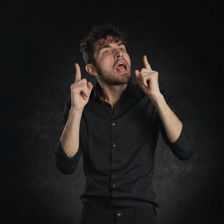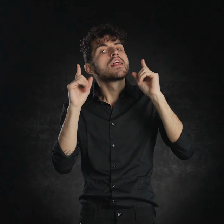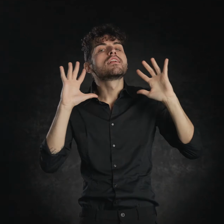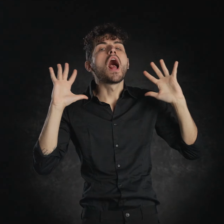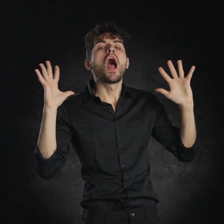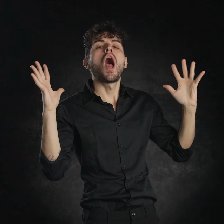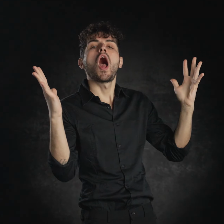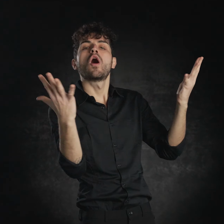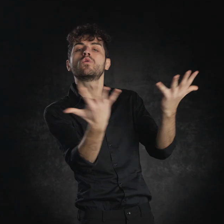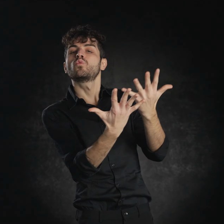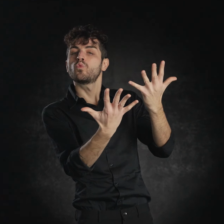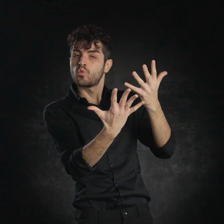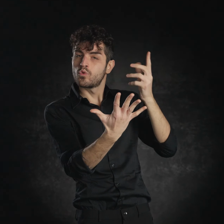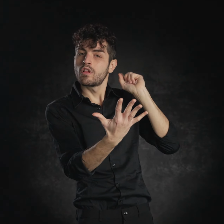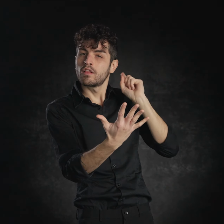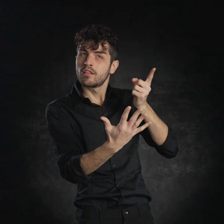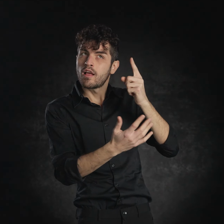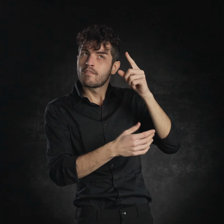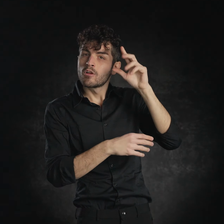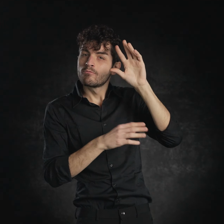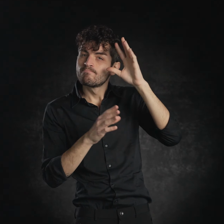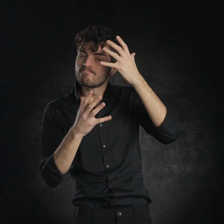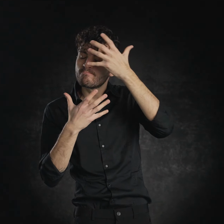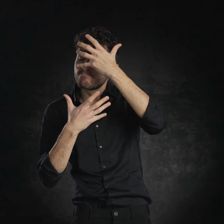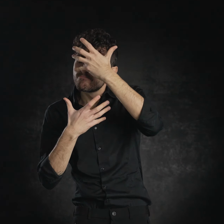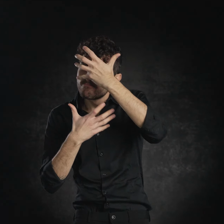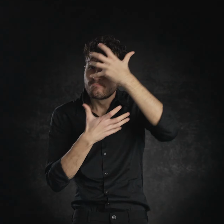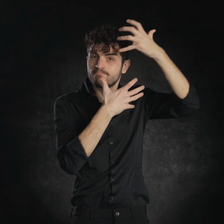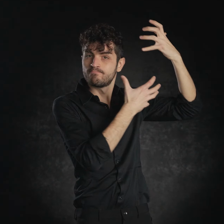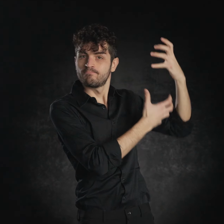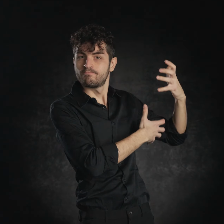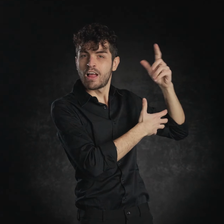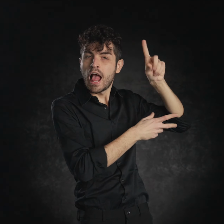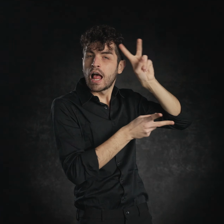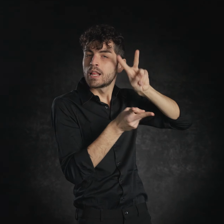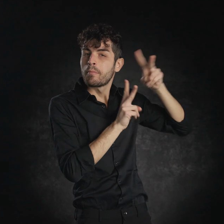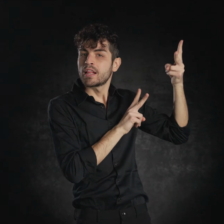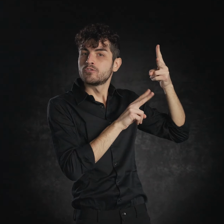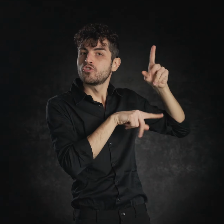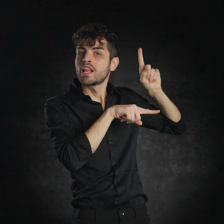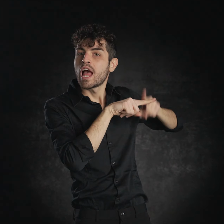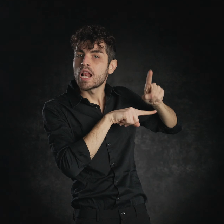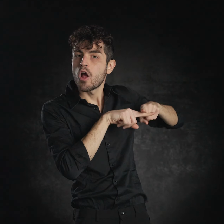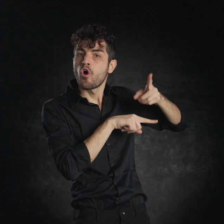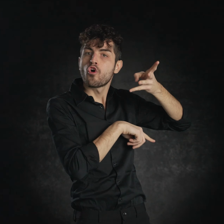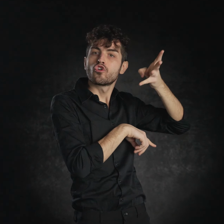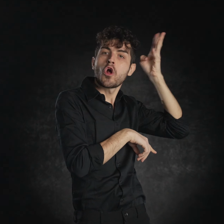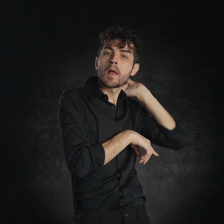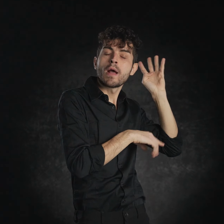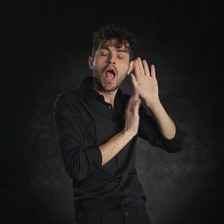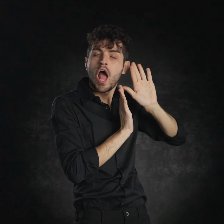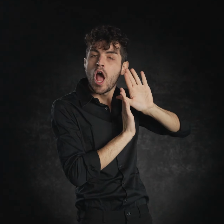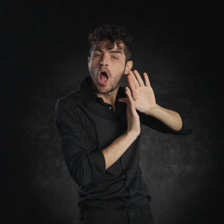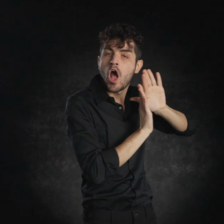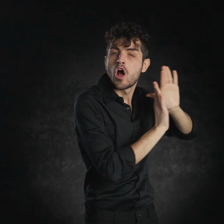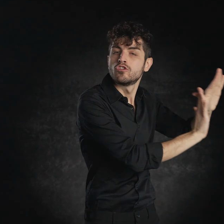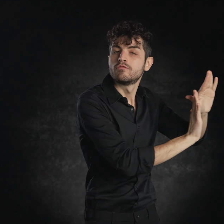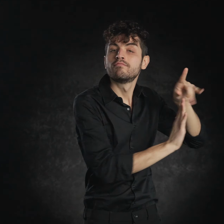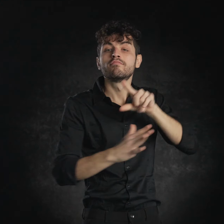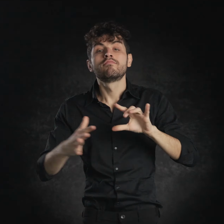elementi naturali L'osservazione della natura noi dobbiamo a volte toglierci questi occhiali dell'interpretazione greco e Romana sull'arte